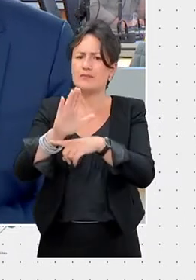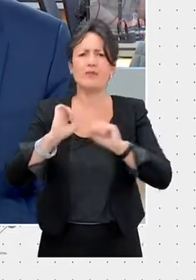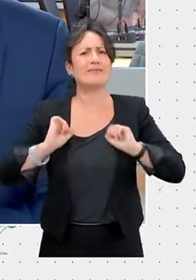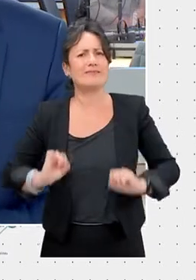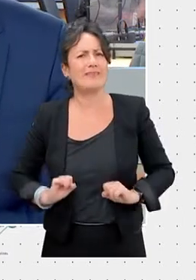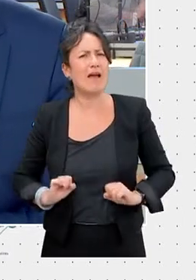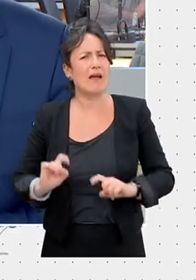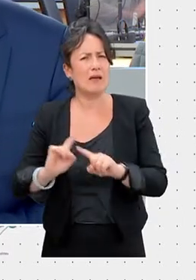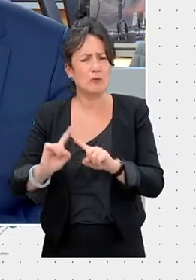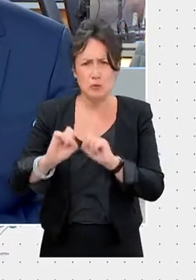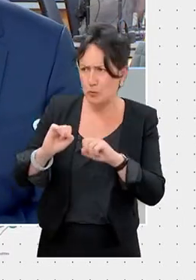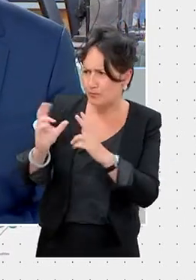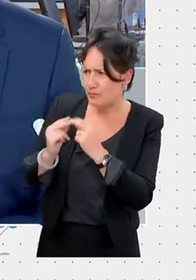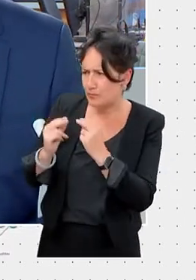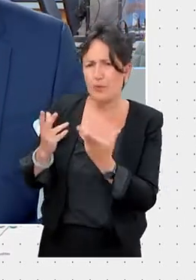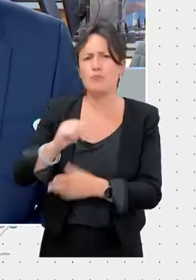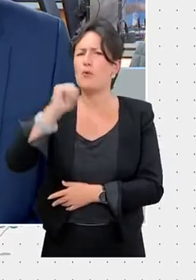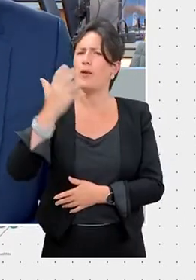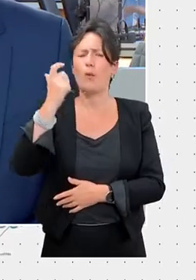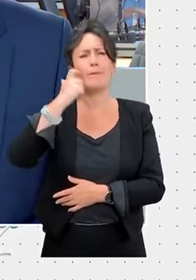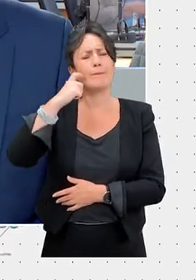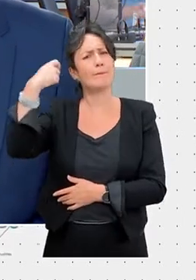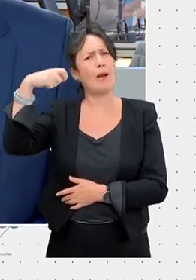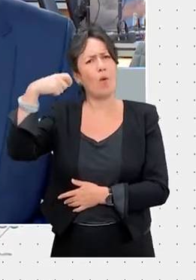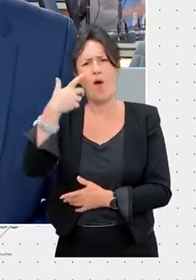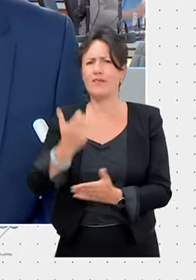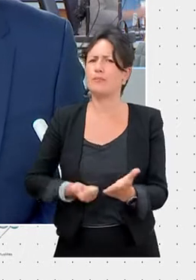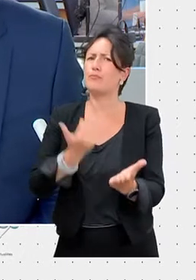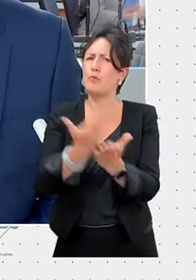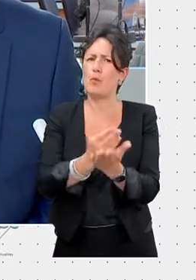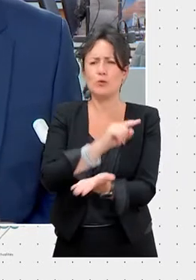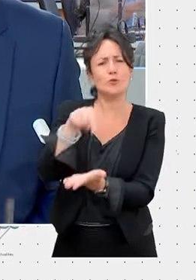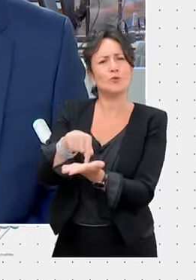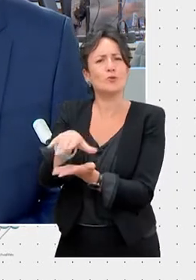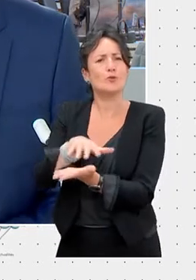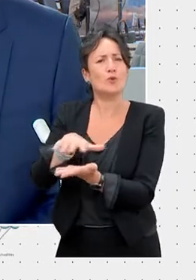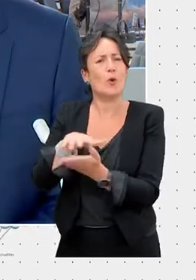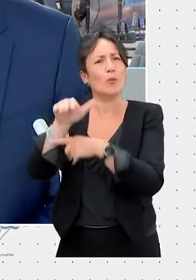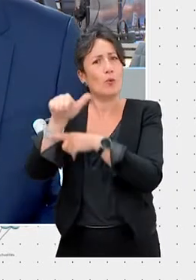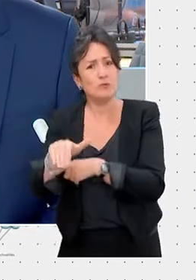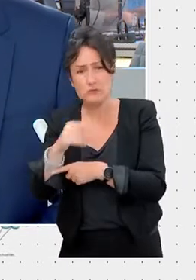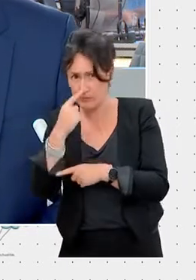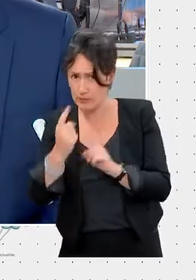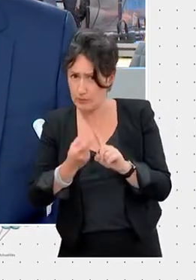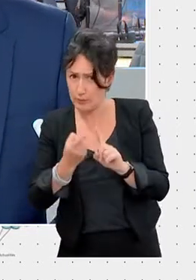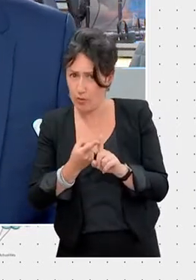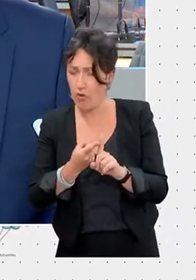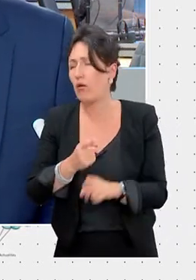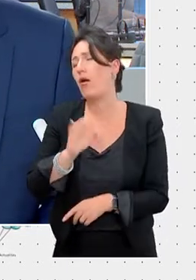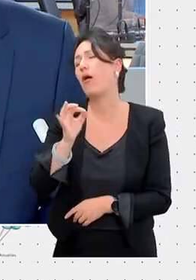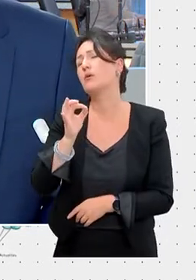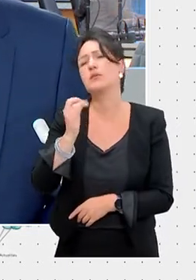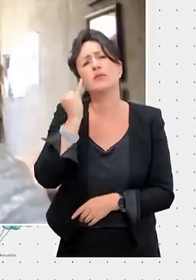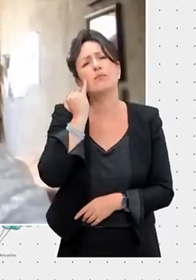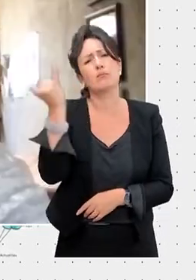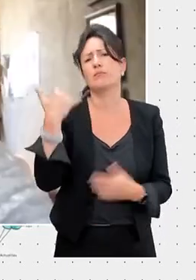D'abord, cette zone protégée qu'évoque Emmanuel Macron, est-ce oui ou non indispensable, une bonne idée peut-être? Très bonne idée. Très très